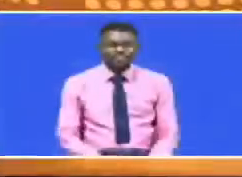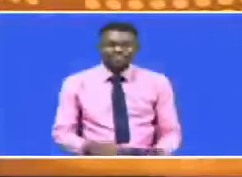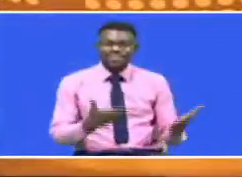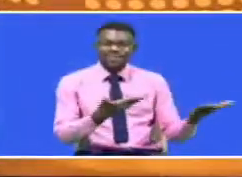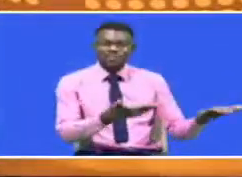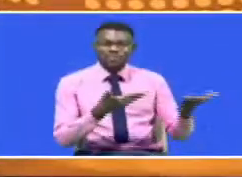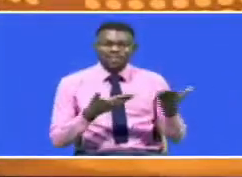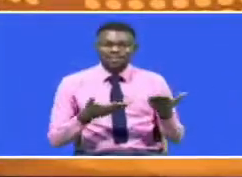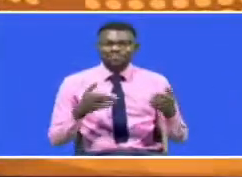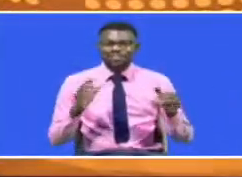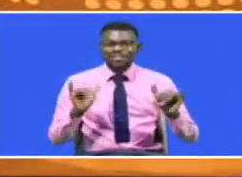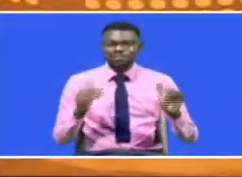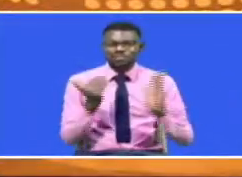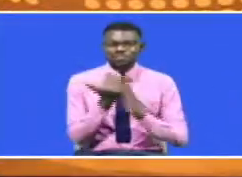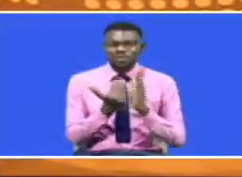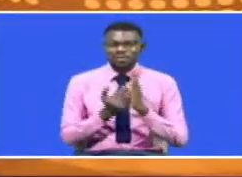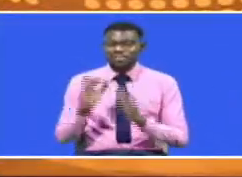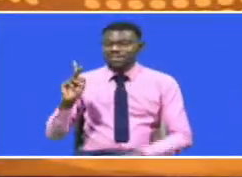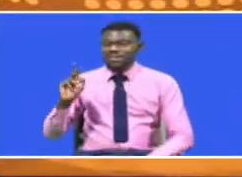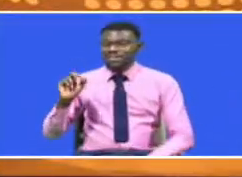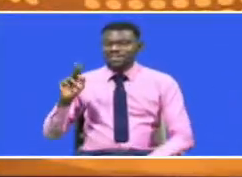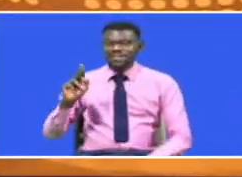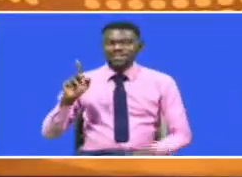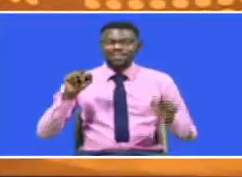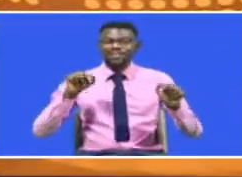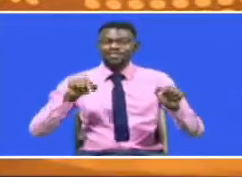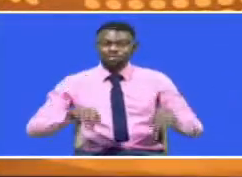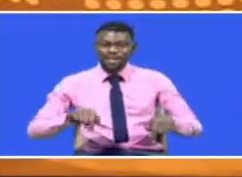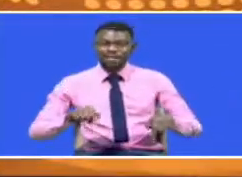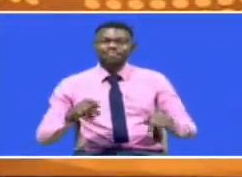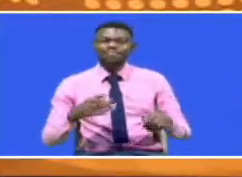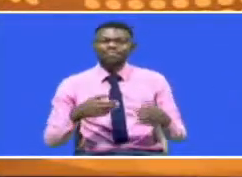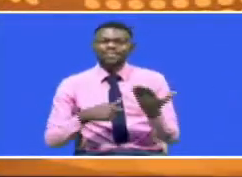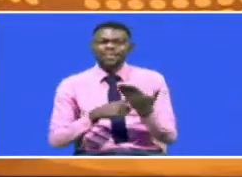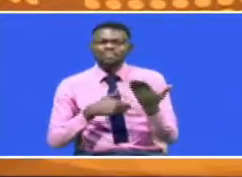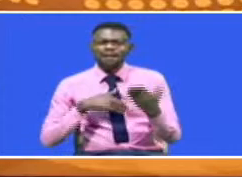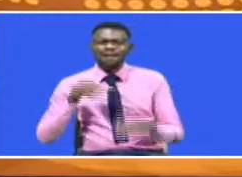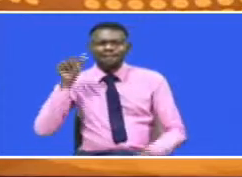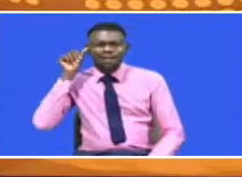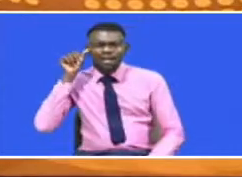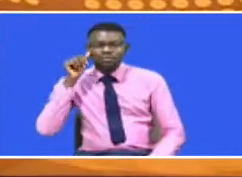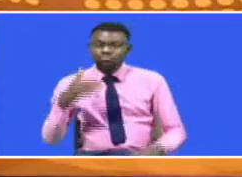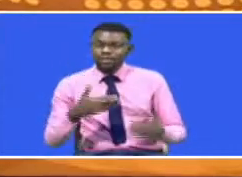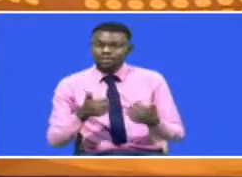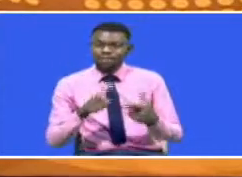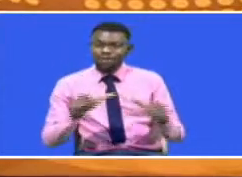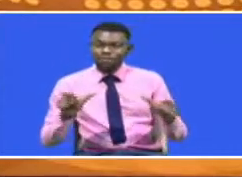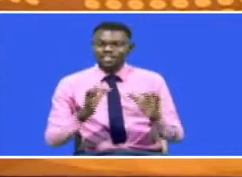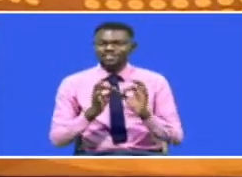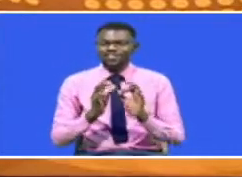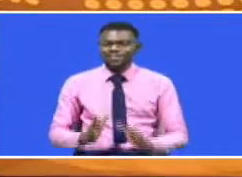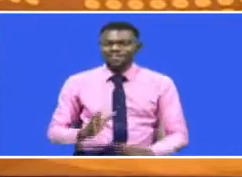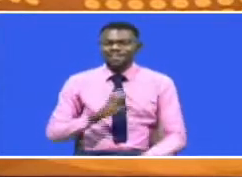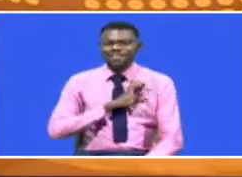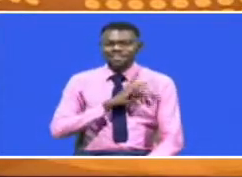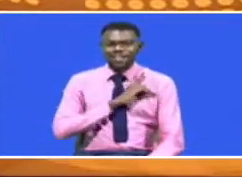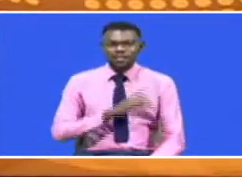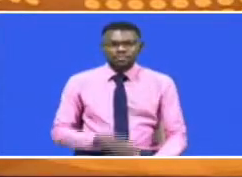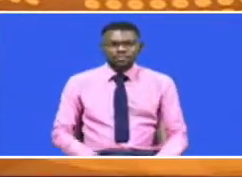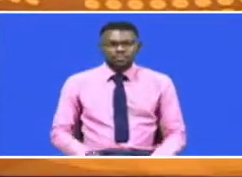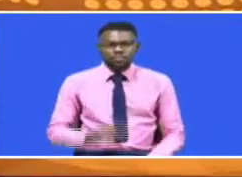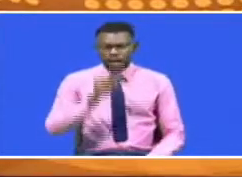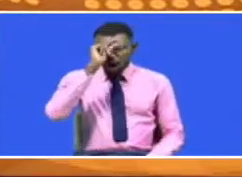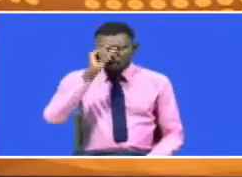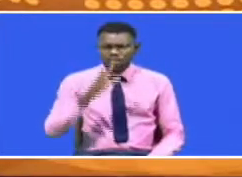Karibu kwa taarifa kamili za KTN leo. Mimi naitwa Ali Manzu, mtangazaji kupitia ile lugha ya ishara ni Damian Evans. Magavana